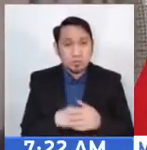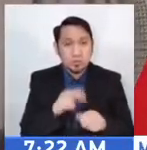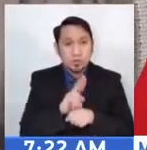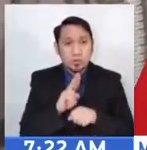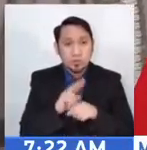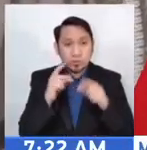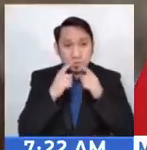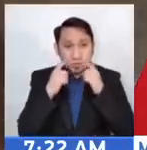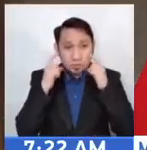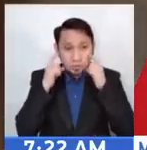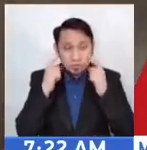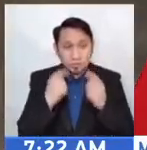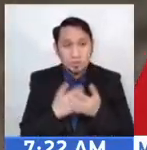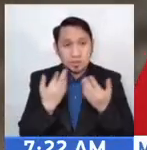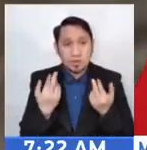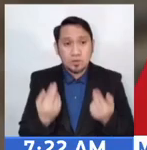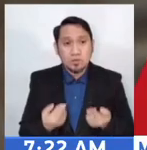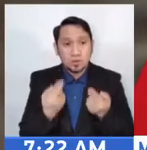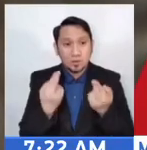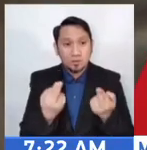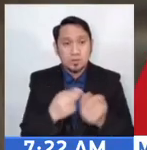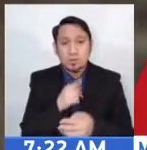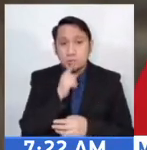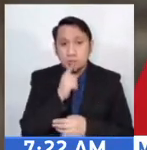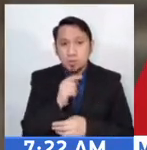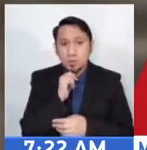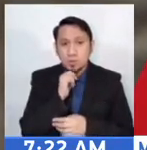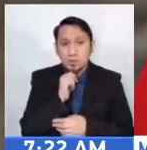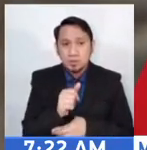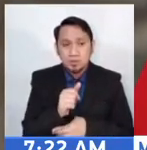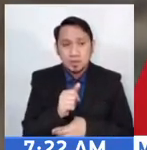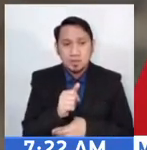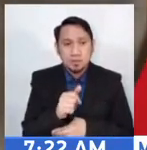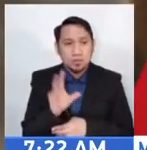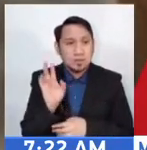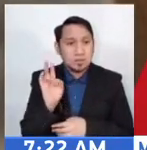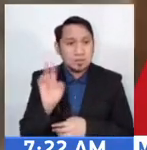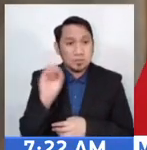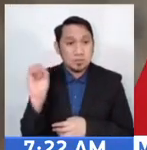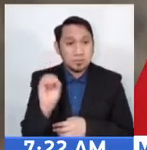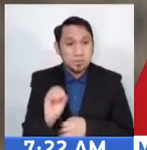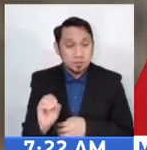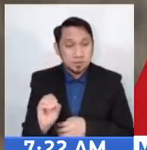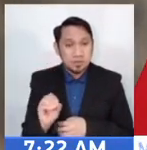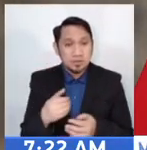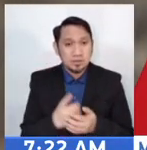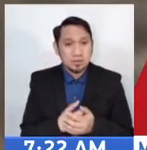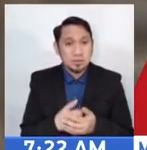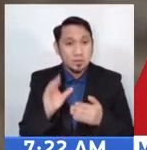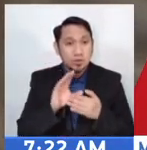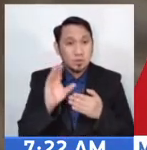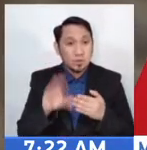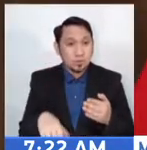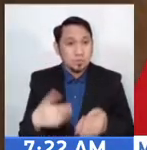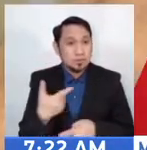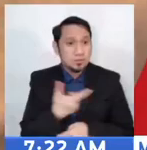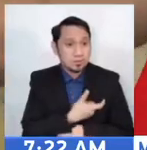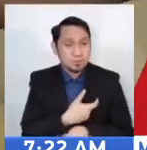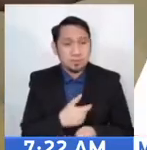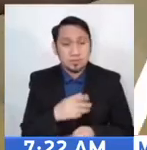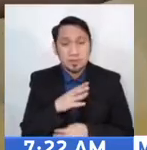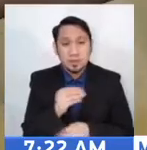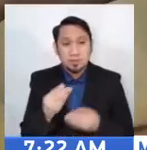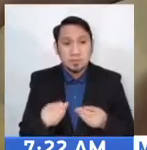mga rekomendasyon ang pagtitiyak na hindi bababa sa 70% ng mga nakakumpleto ng primary vaccine ang mabibigyan ng